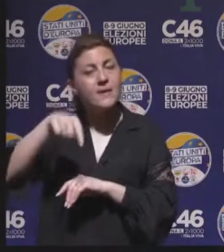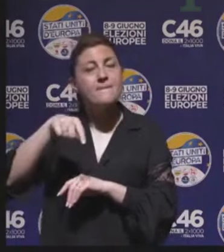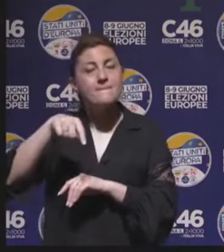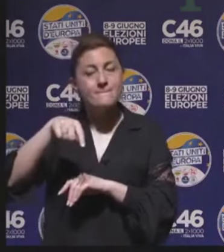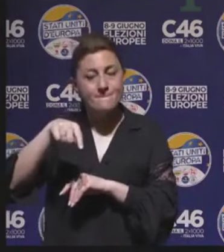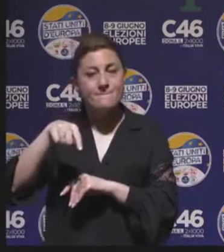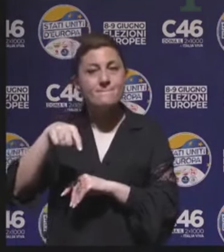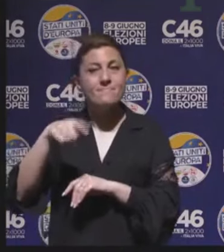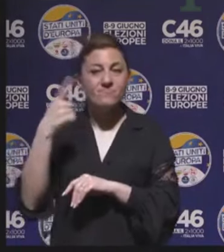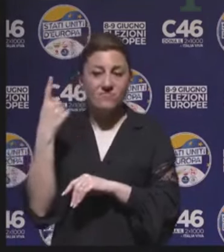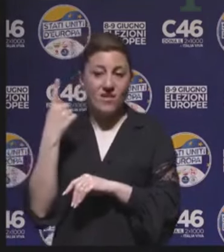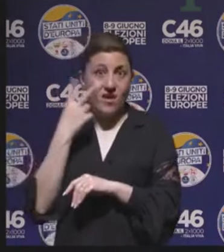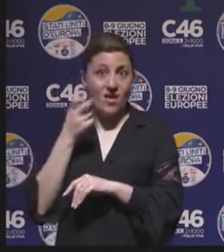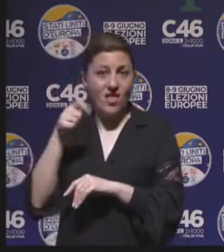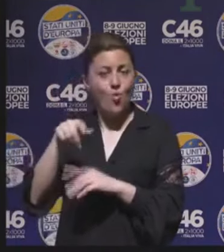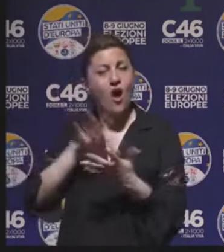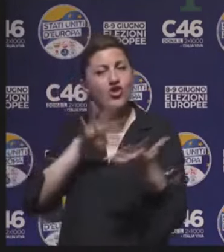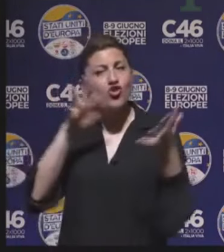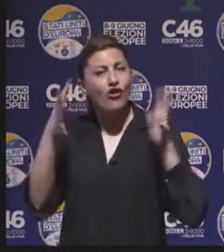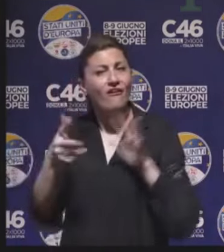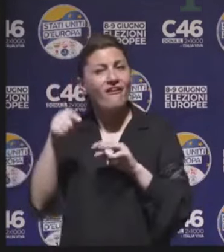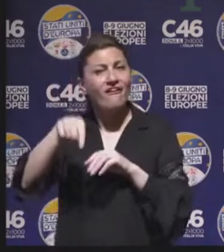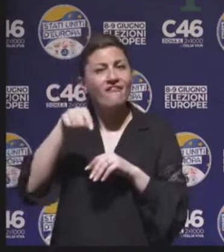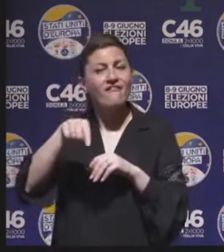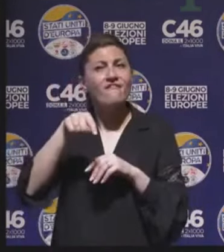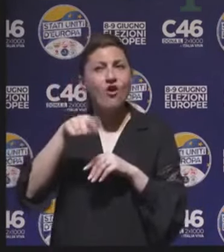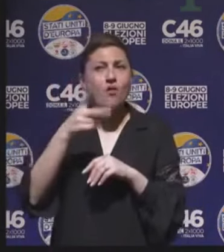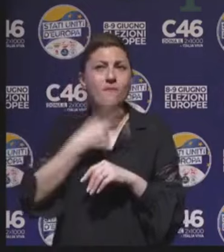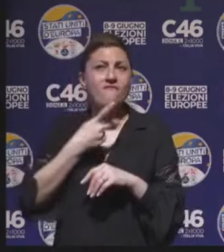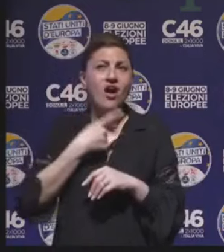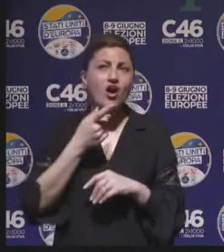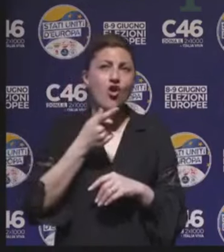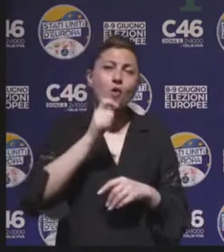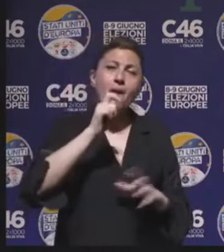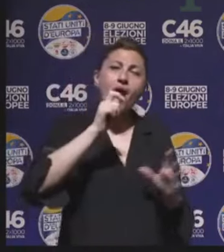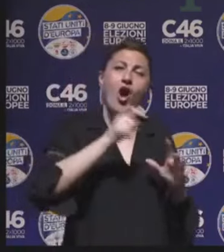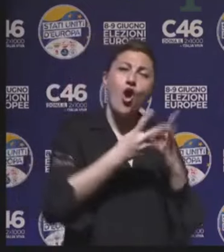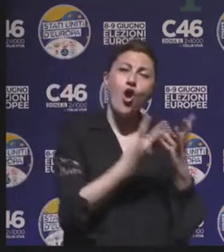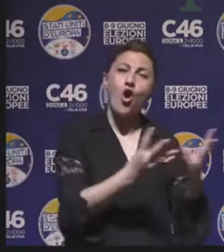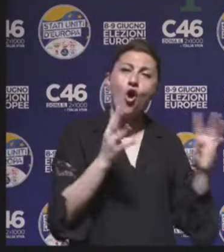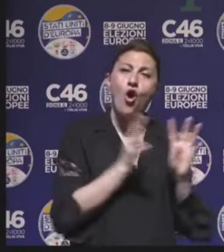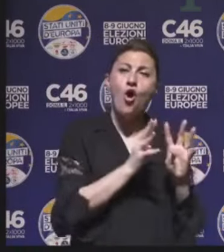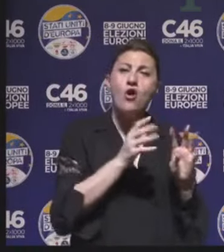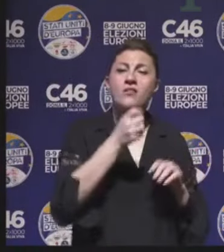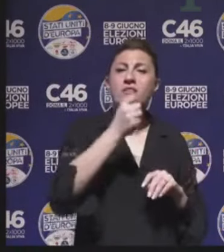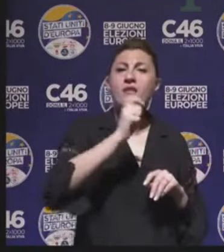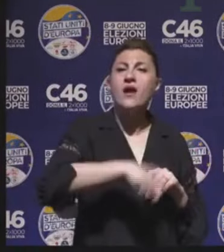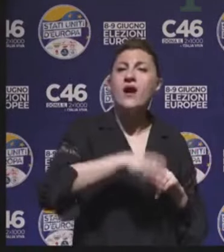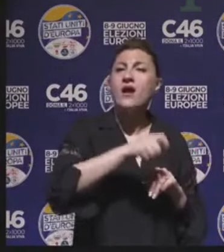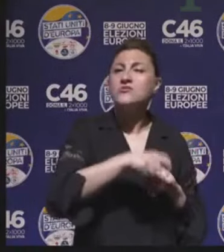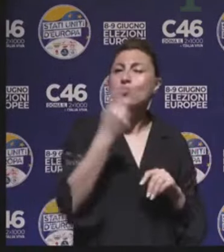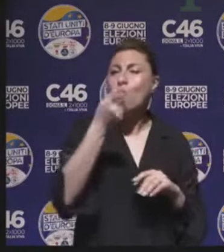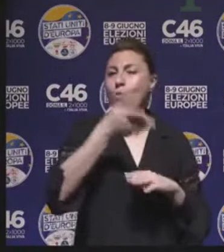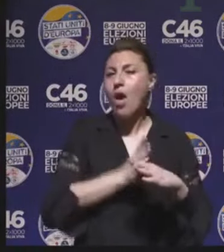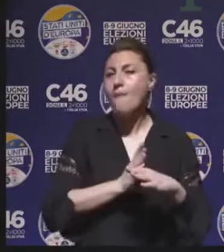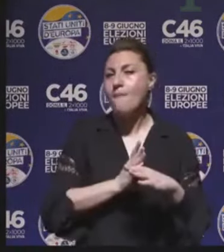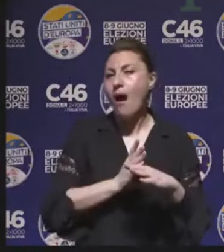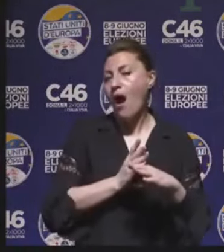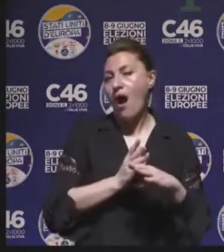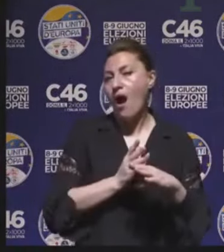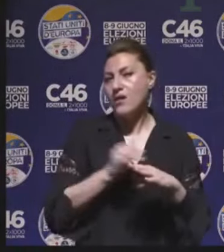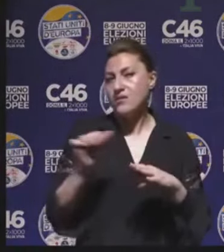stata purtroppo cassata dalla Corte Costituzionale un'altra parte ancora in vigore nella parte ancora in vigore c'è il divieto di